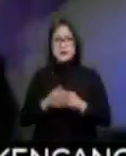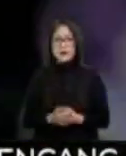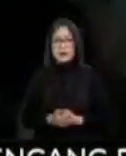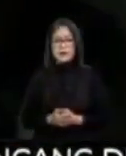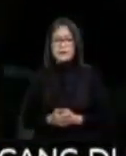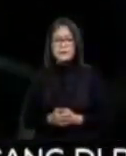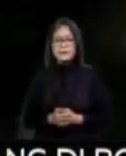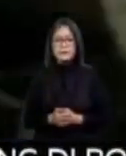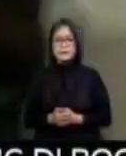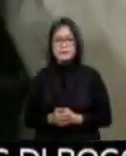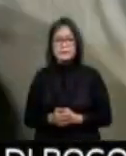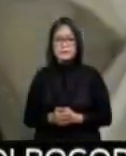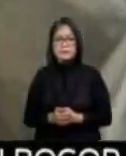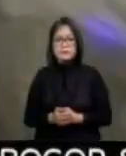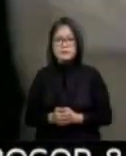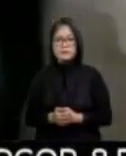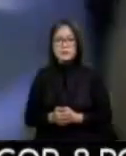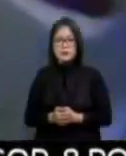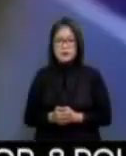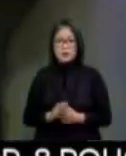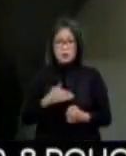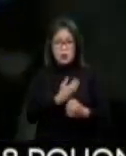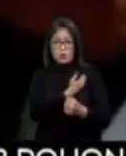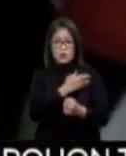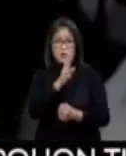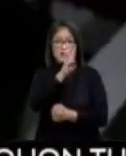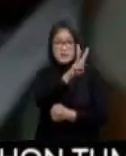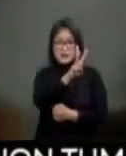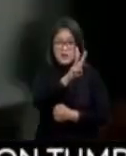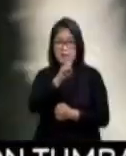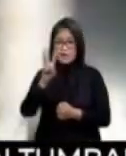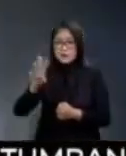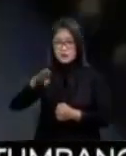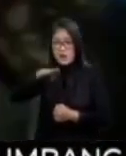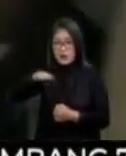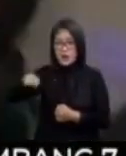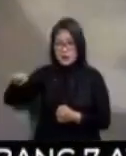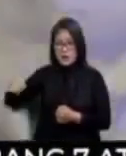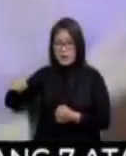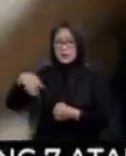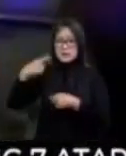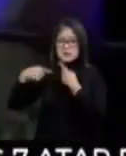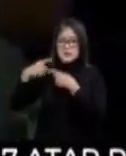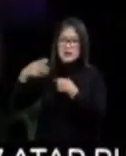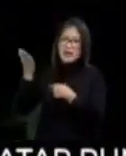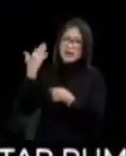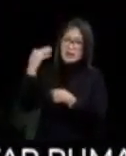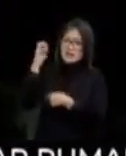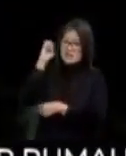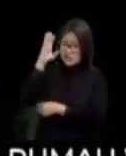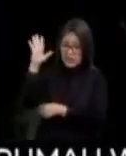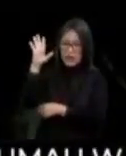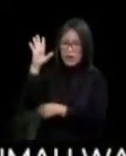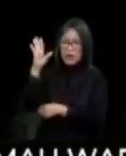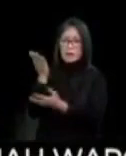Polairut. Dari 23 korban, 3 diantaranya anak-anak. Menurut korban, mereka tiba di Jatiluhur pada siang hari dan meminta warga